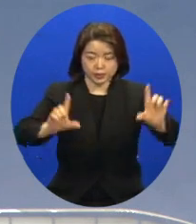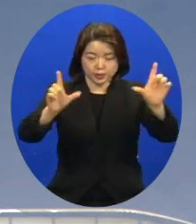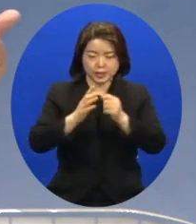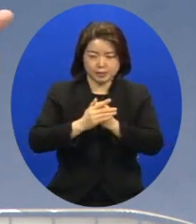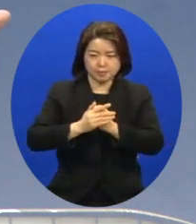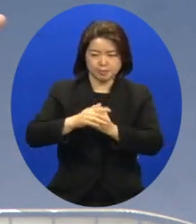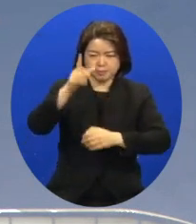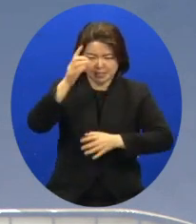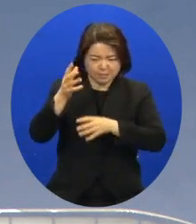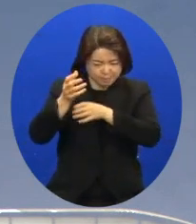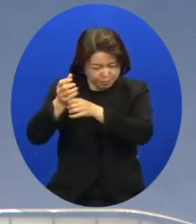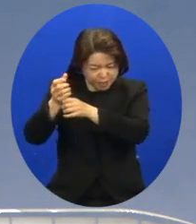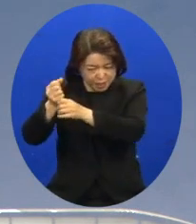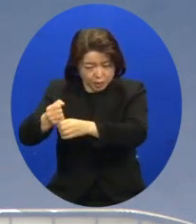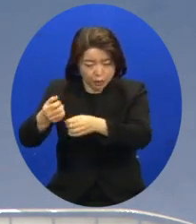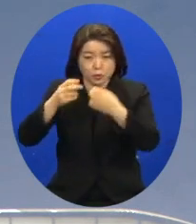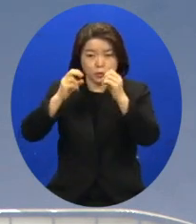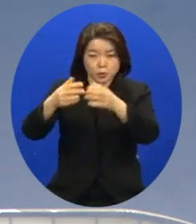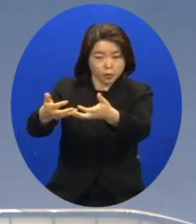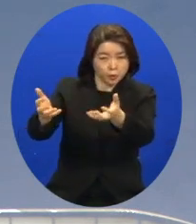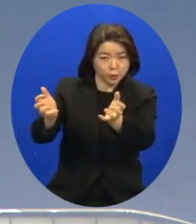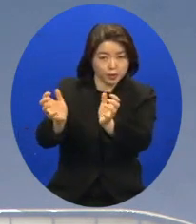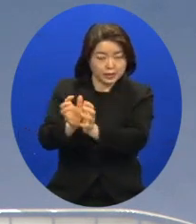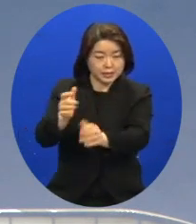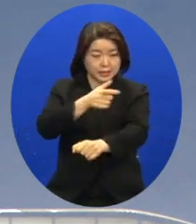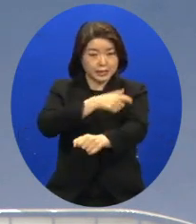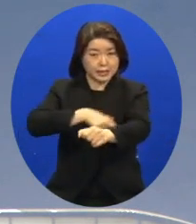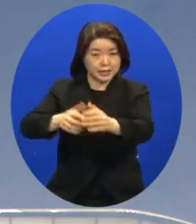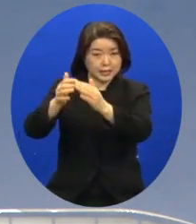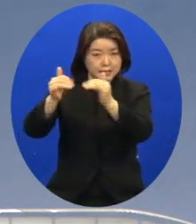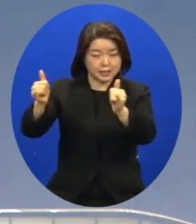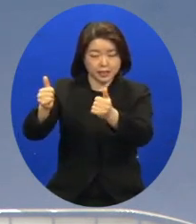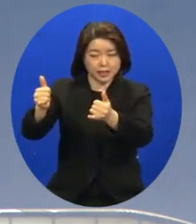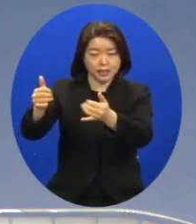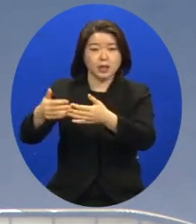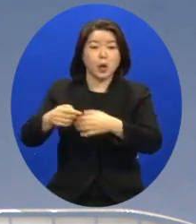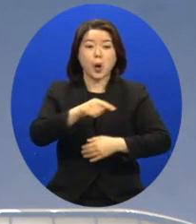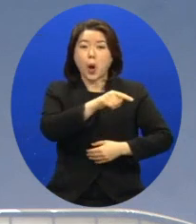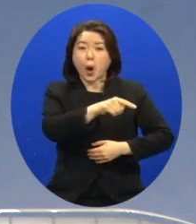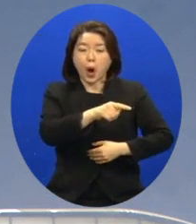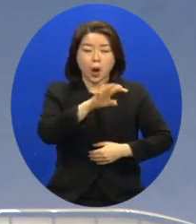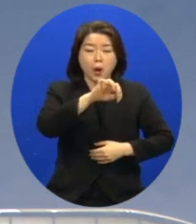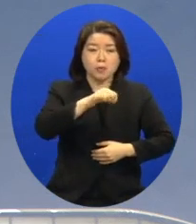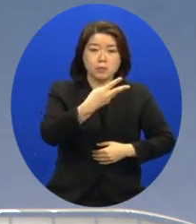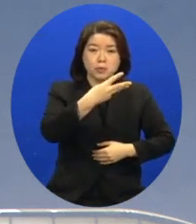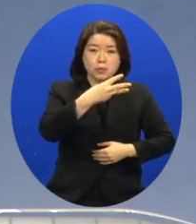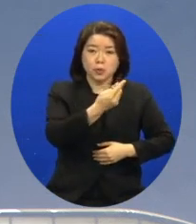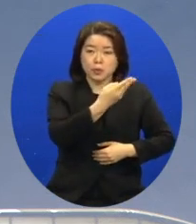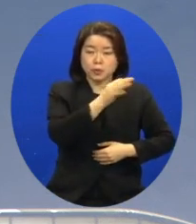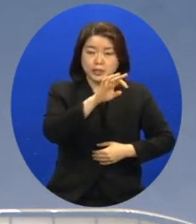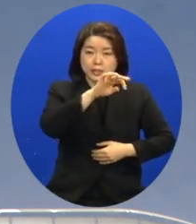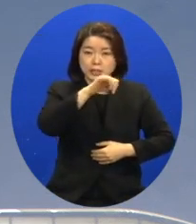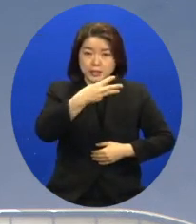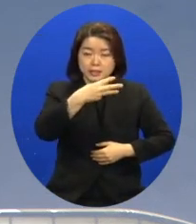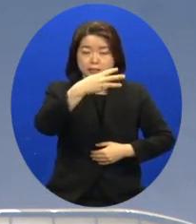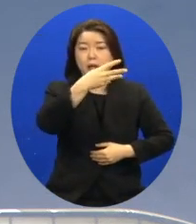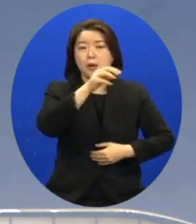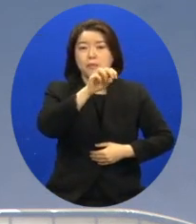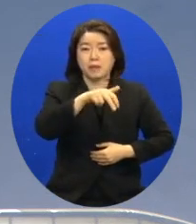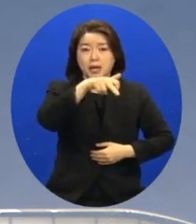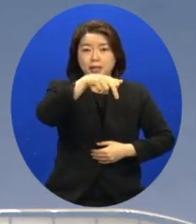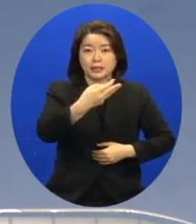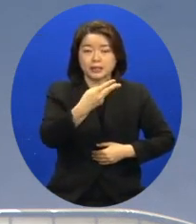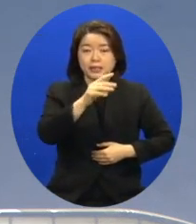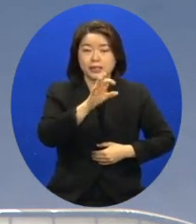그 리더들이 그 플로이드 맥클랑 선교사님의 사역을 보고 싶어서 소문을